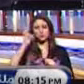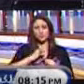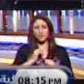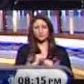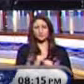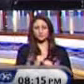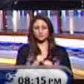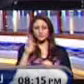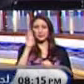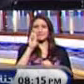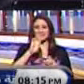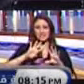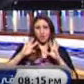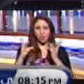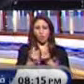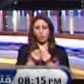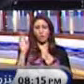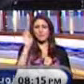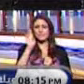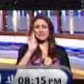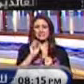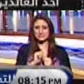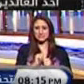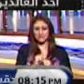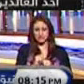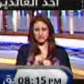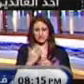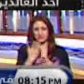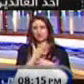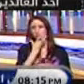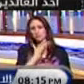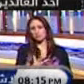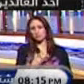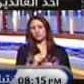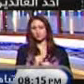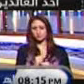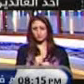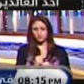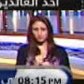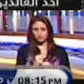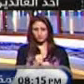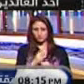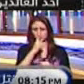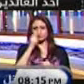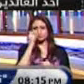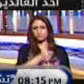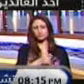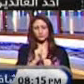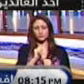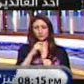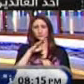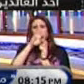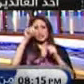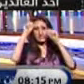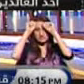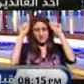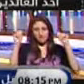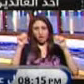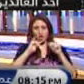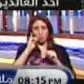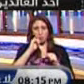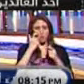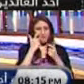محدش كلمكم خالص من الخارجيه المصريه، السفير المصري هناك ما جالكمش، القنصل ما كلمكمش؟ لا يا فندم، لا ما حد سأل فينا،